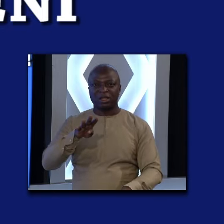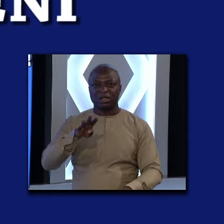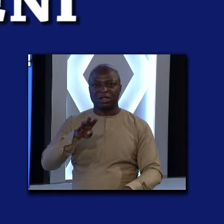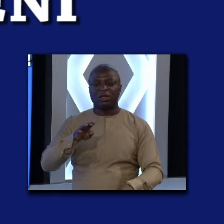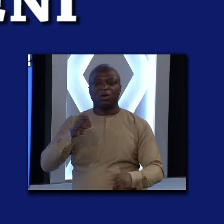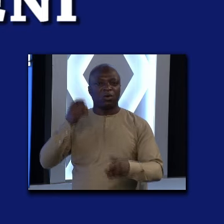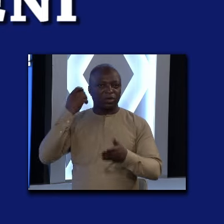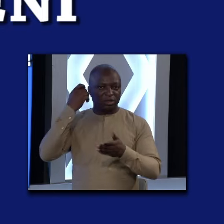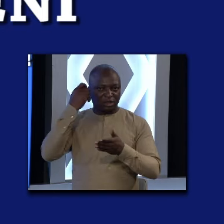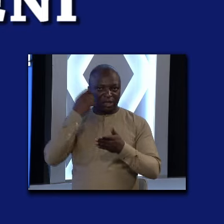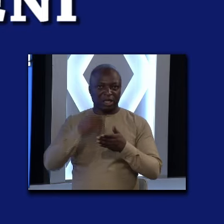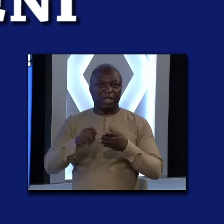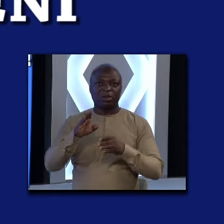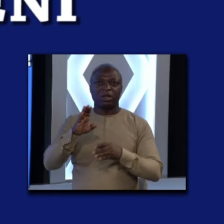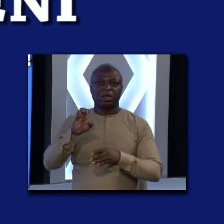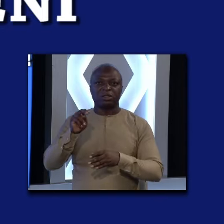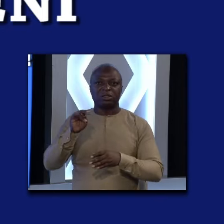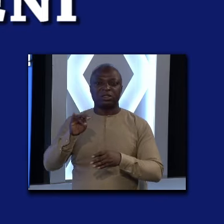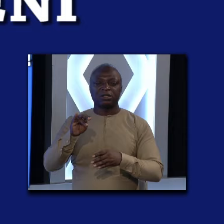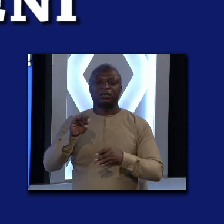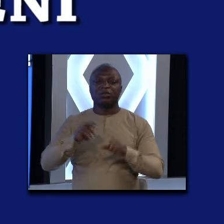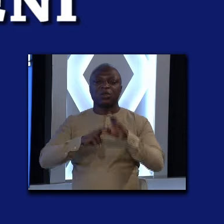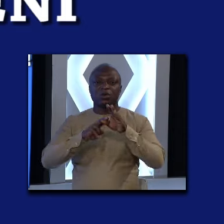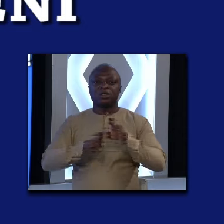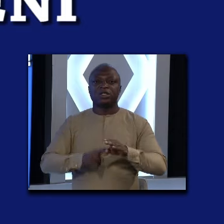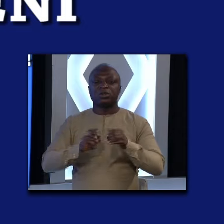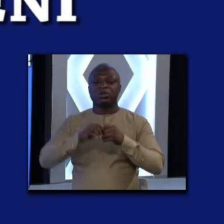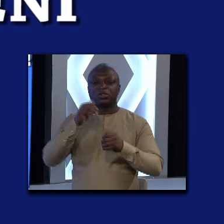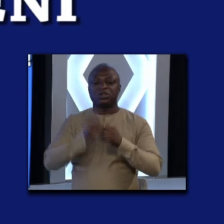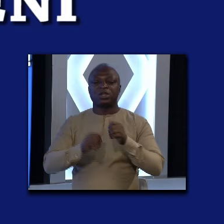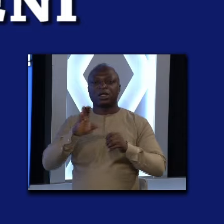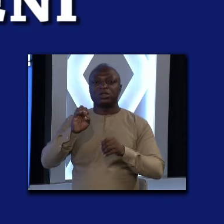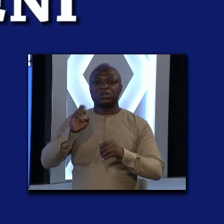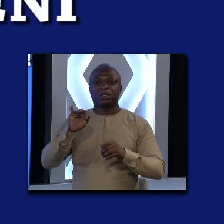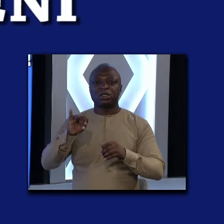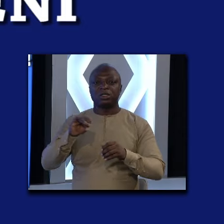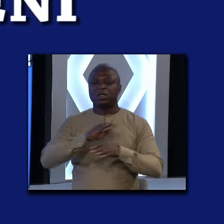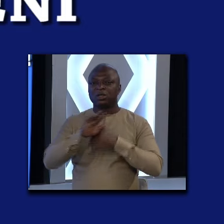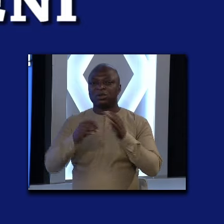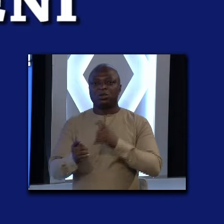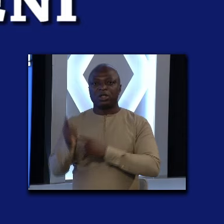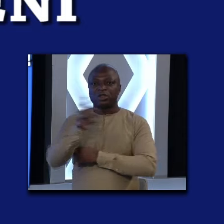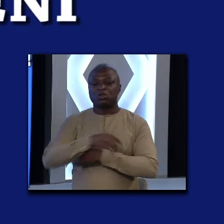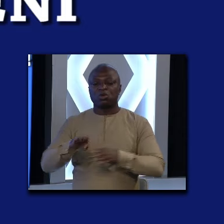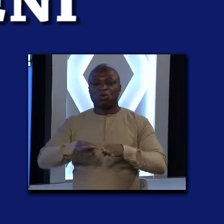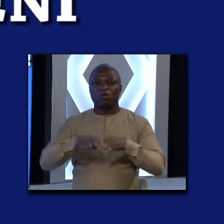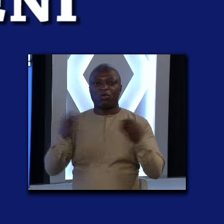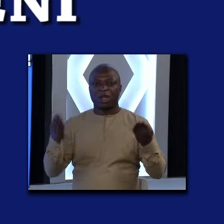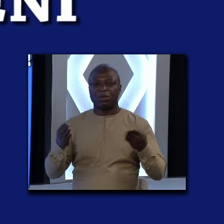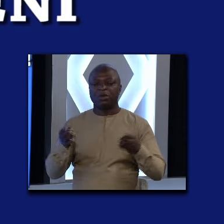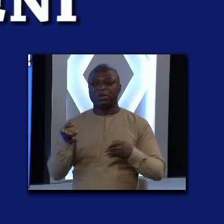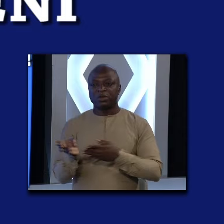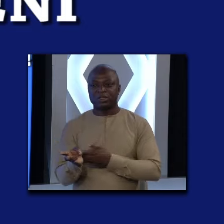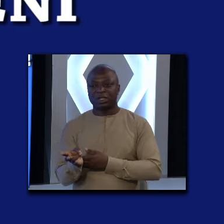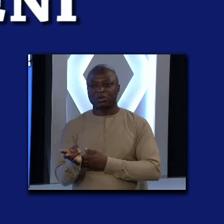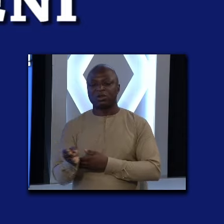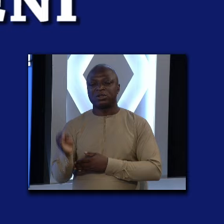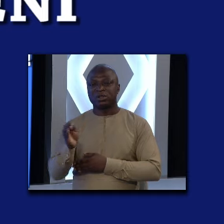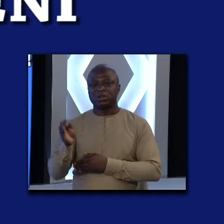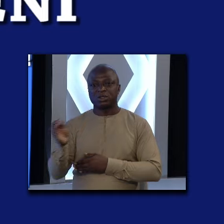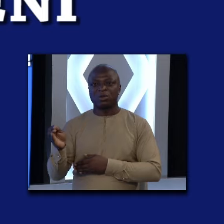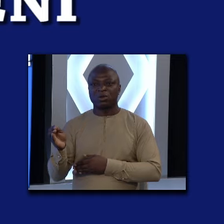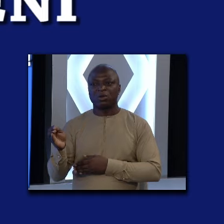au secrétariat de la CENI, au siège de chaque CELI, tous les jours ouvrables, de